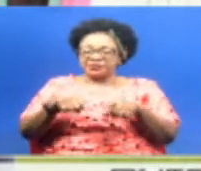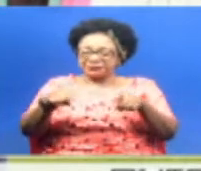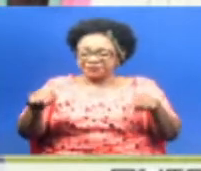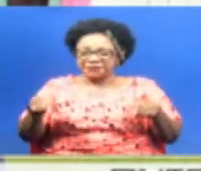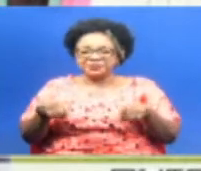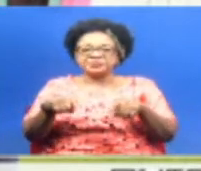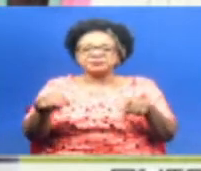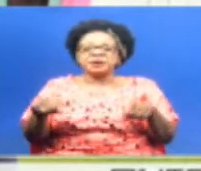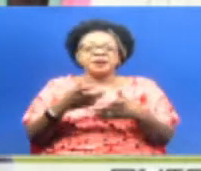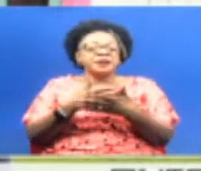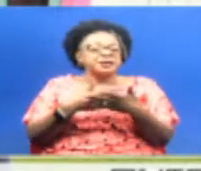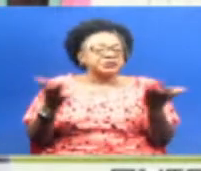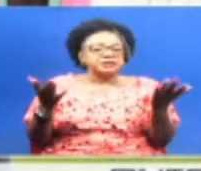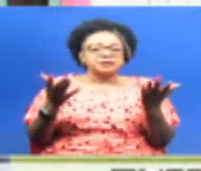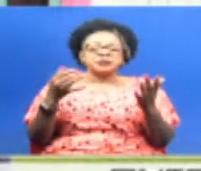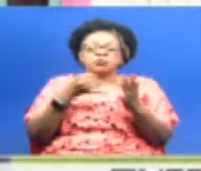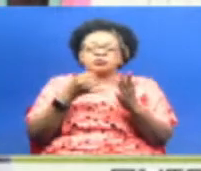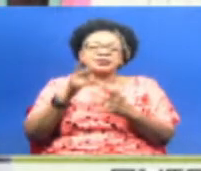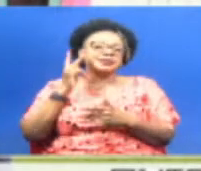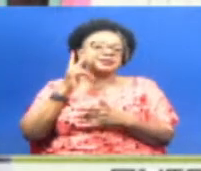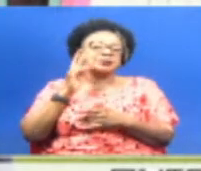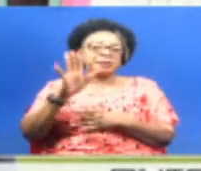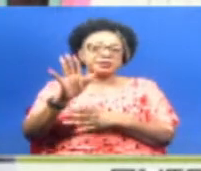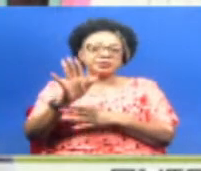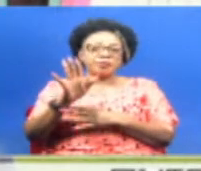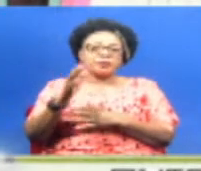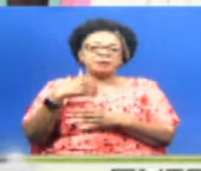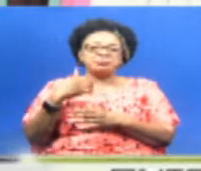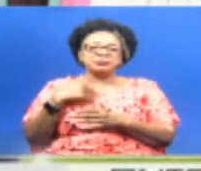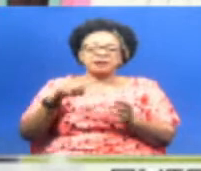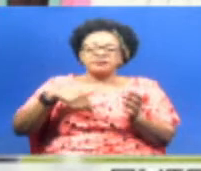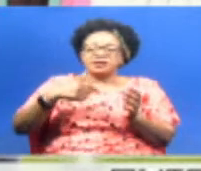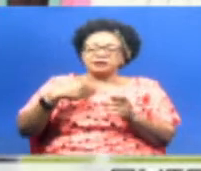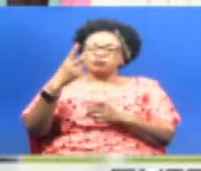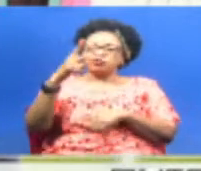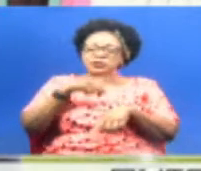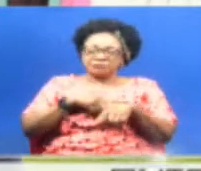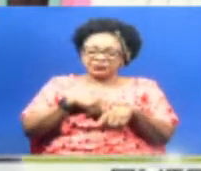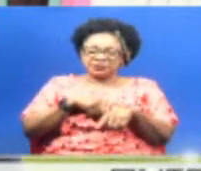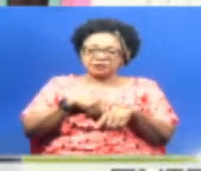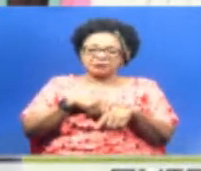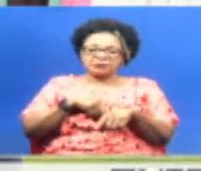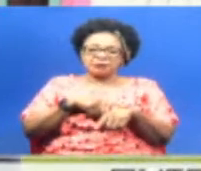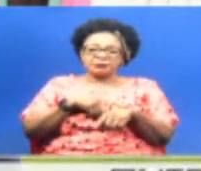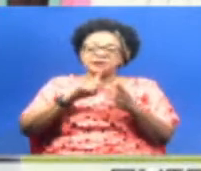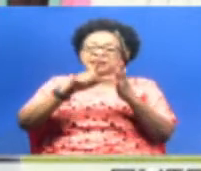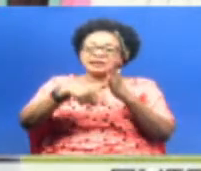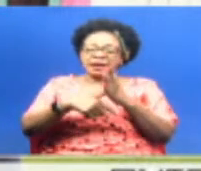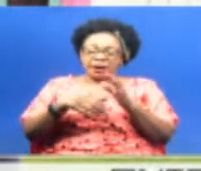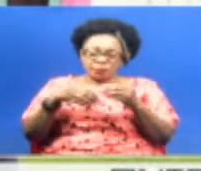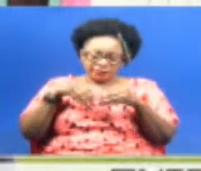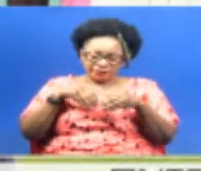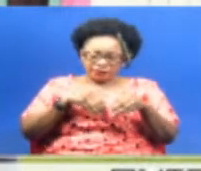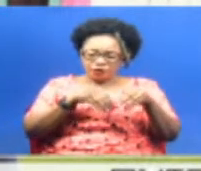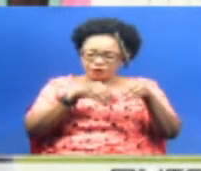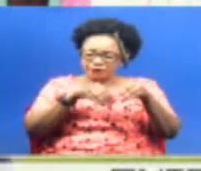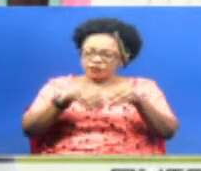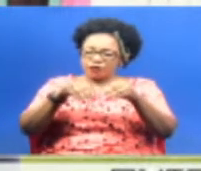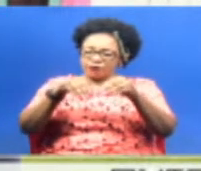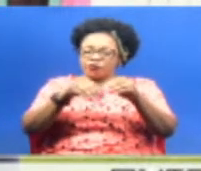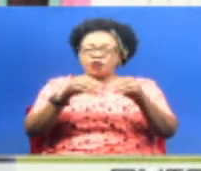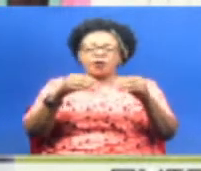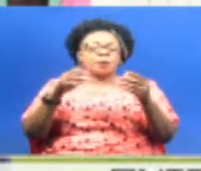ni ya wakisi, mimi nasikia tu mara mbili. Baadaye nitafuata hizo sote. Stanza sote